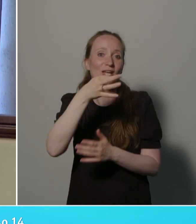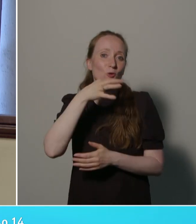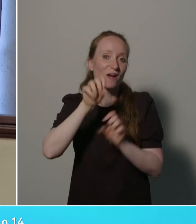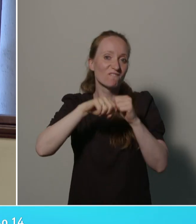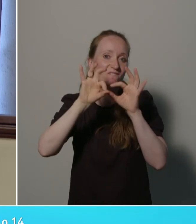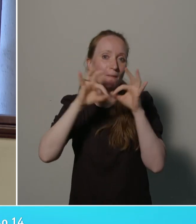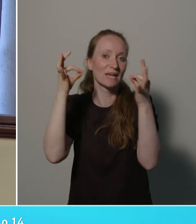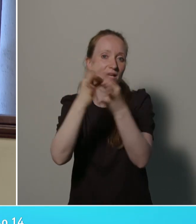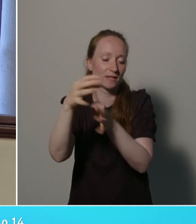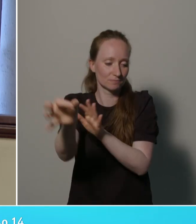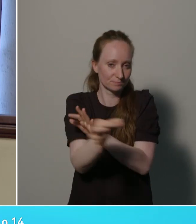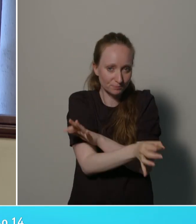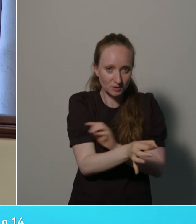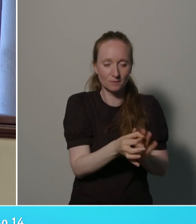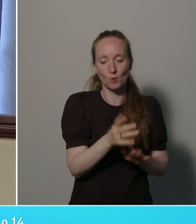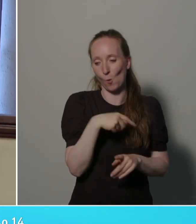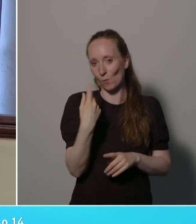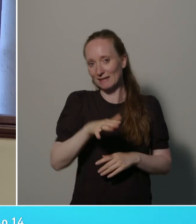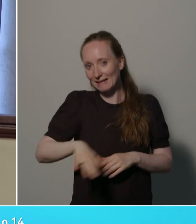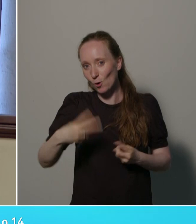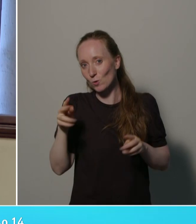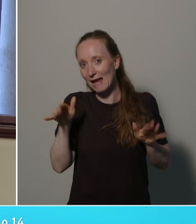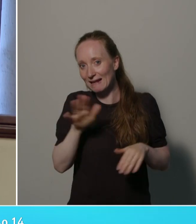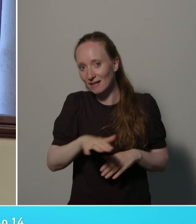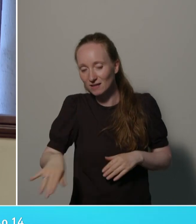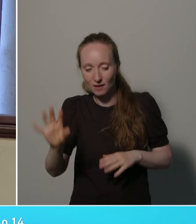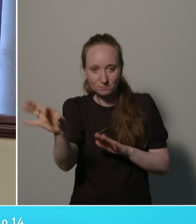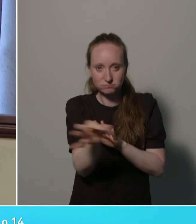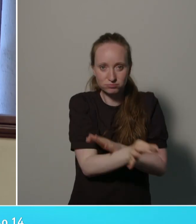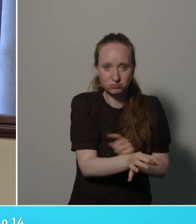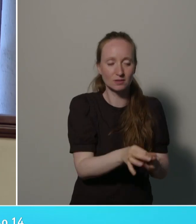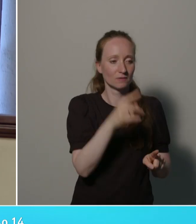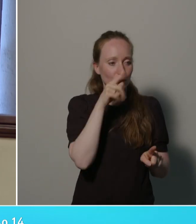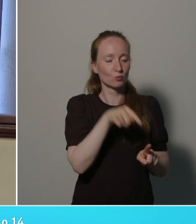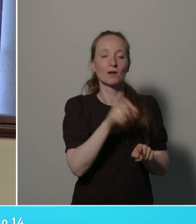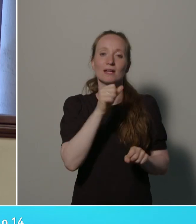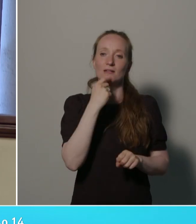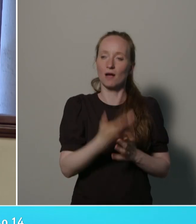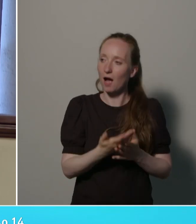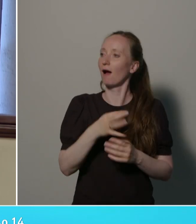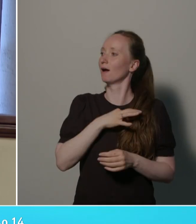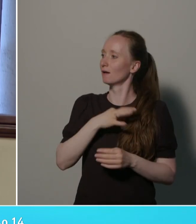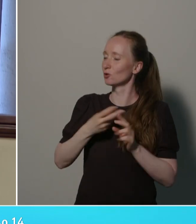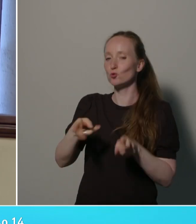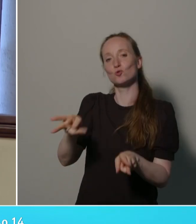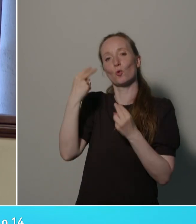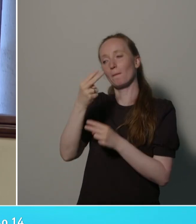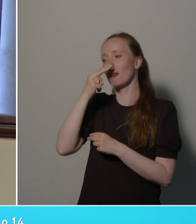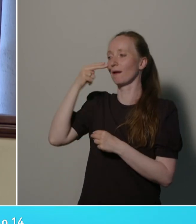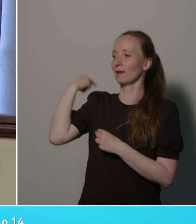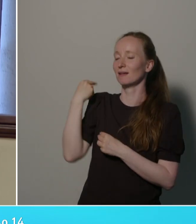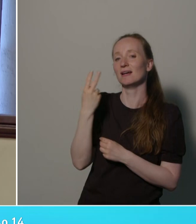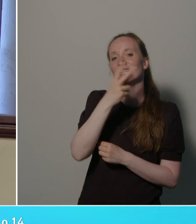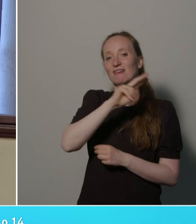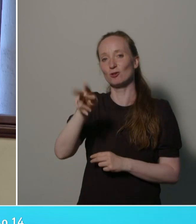oder unsere Kinder, Enkel oder wie auch immer in diesem Stadtteil wohnen, werden sagen, Mensch, da hat ein Stadtrat im Jahr 2023 Gutes